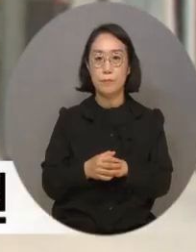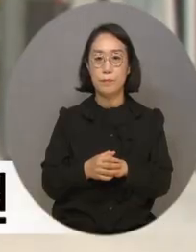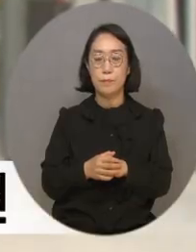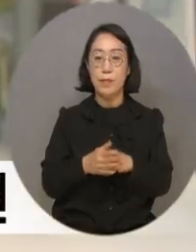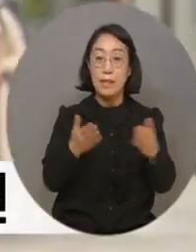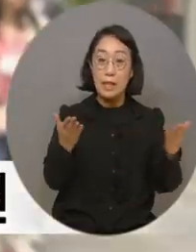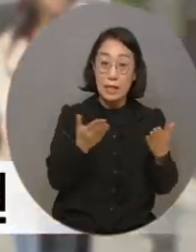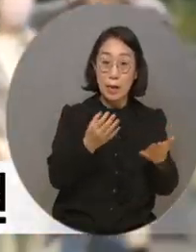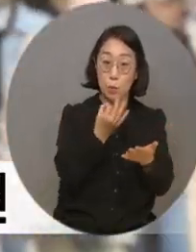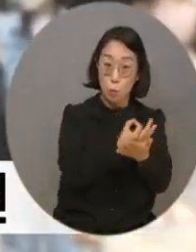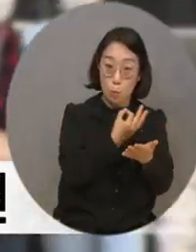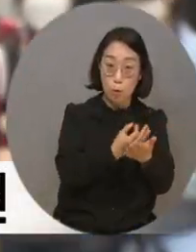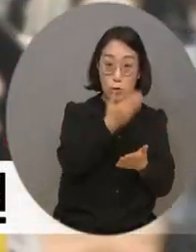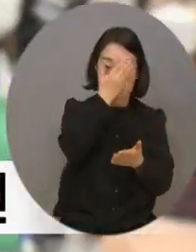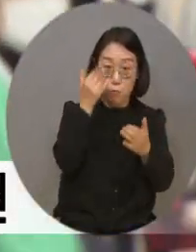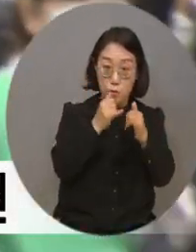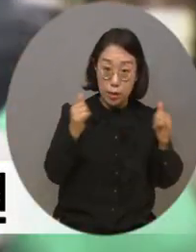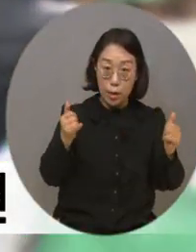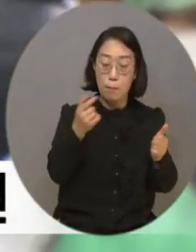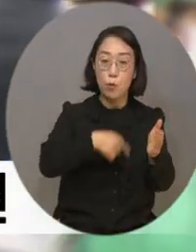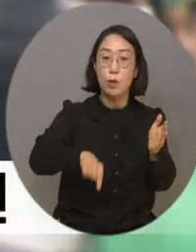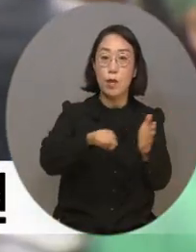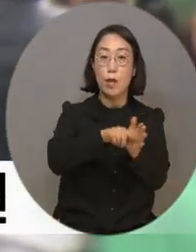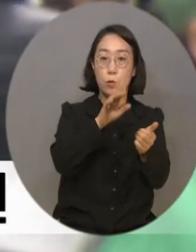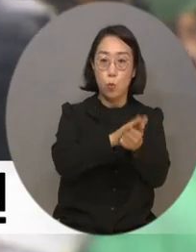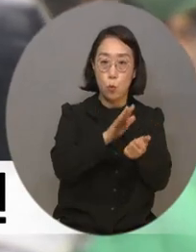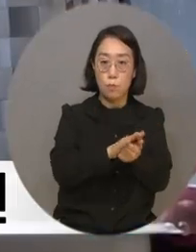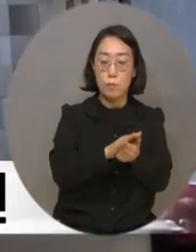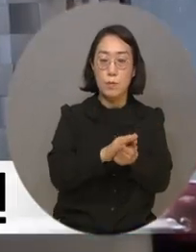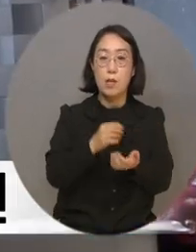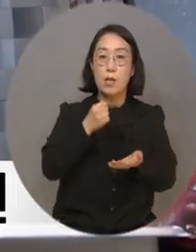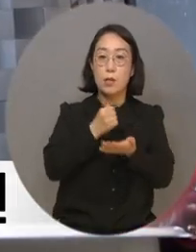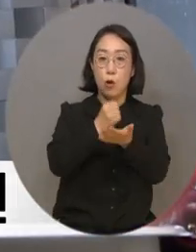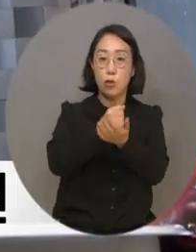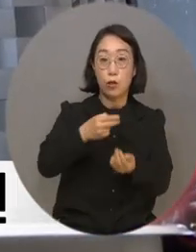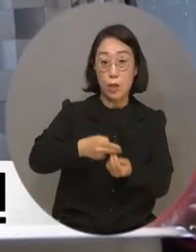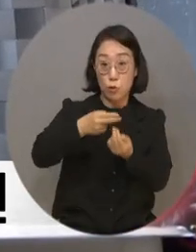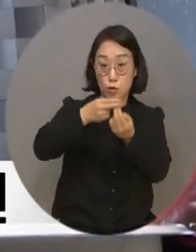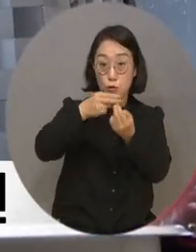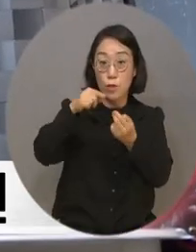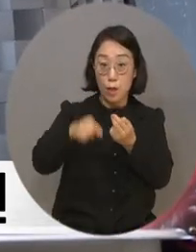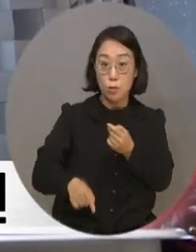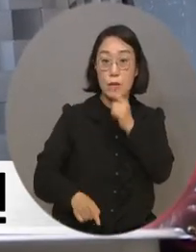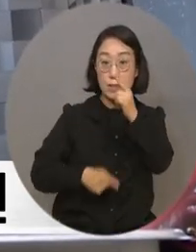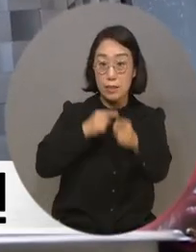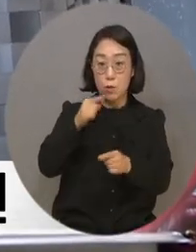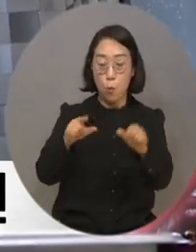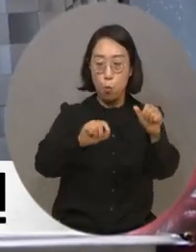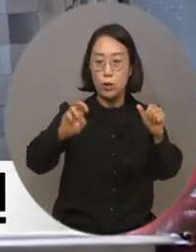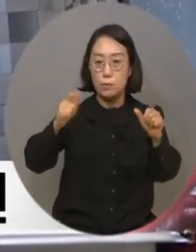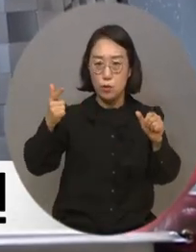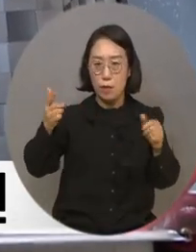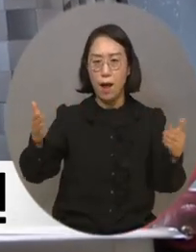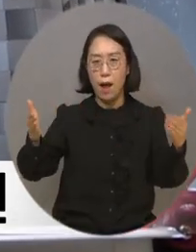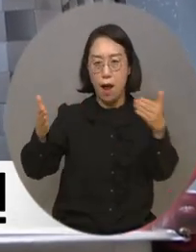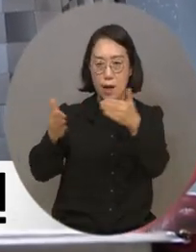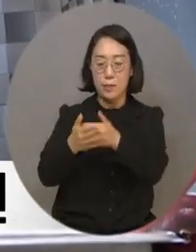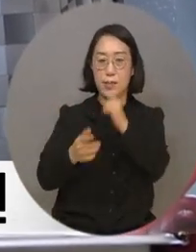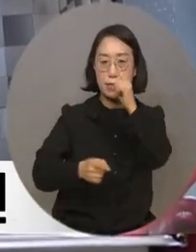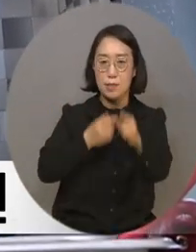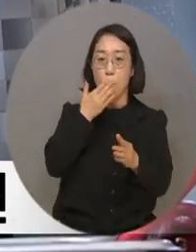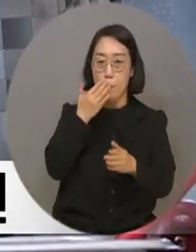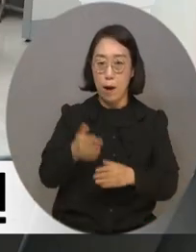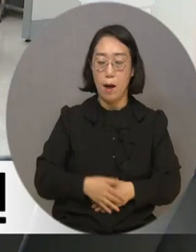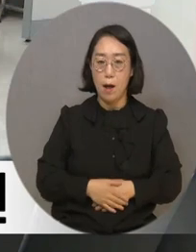이라는 저소득 청년을 위한 청년 내일 저축계좌 신청이 5월 26일까지 진행됩니다. 저소득 청년에게